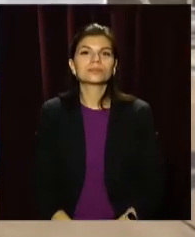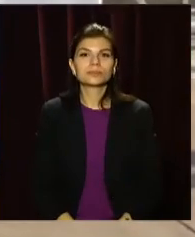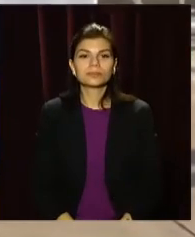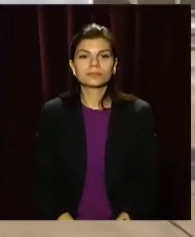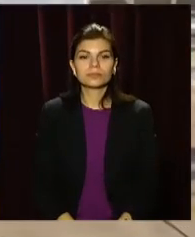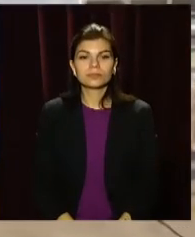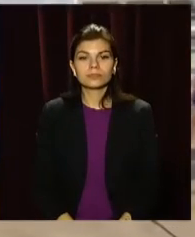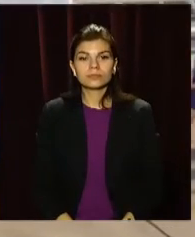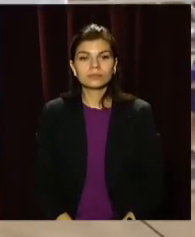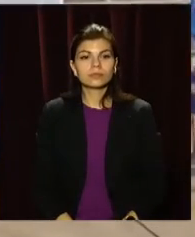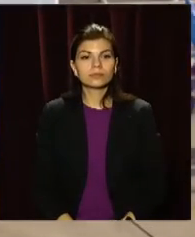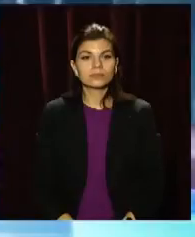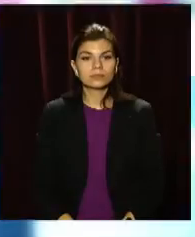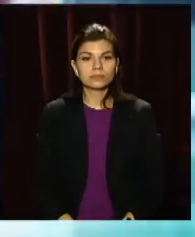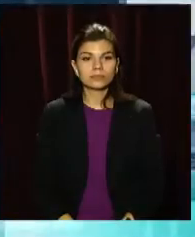News, телеканал «Відкритий».